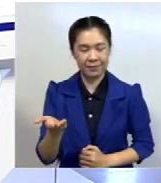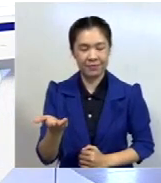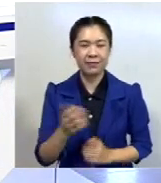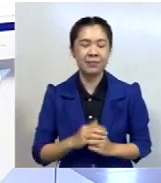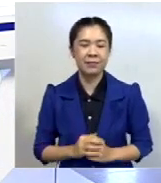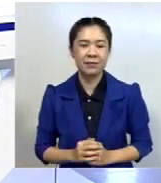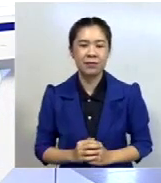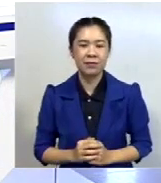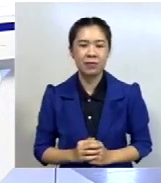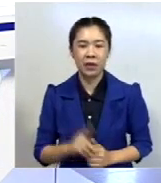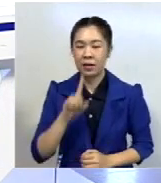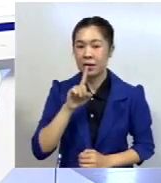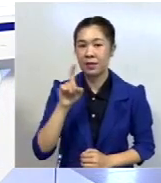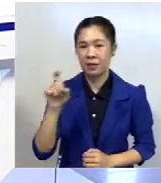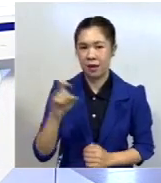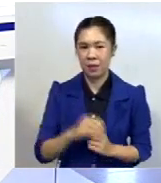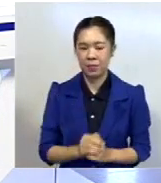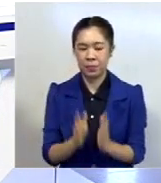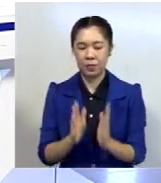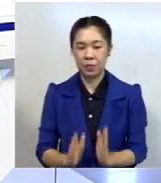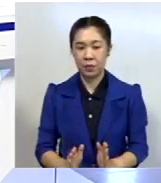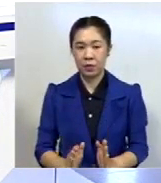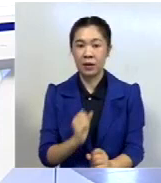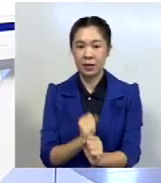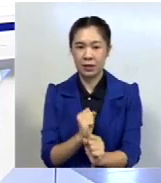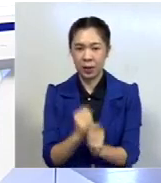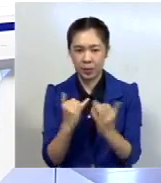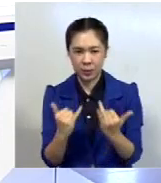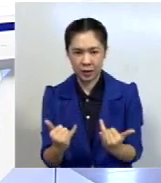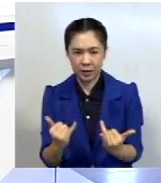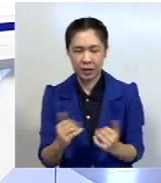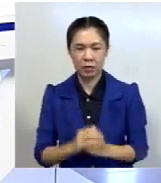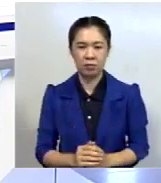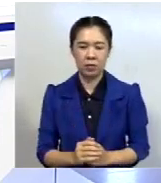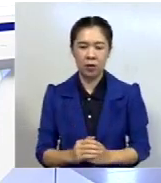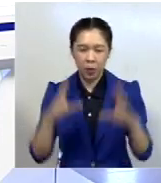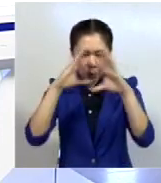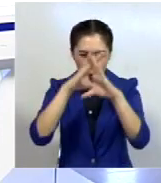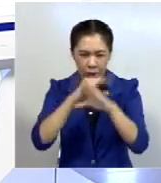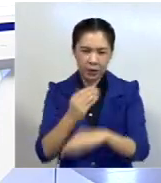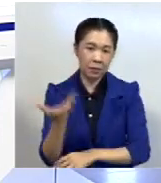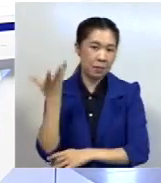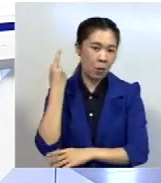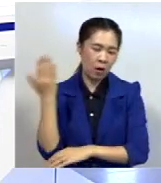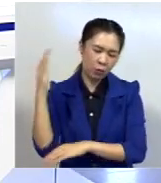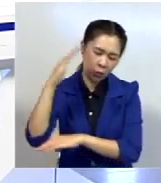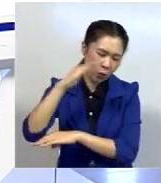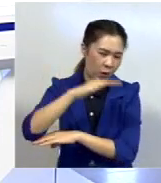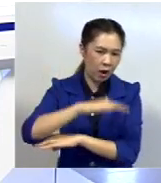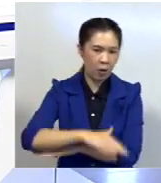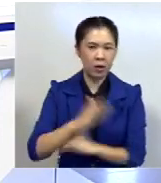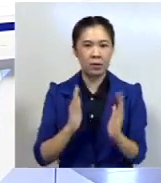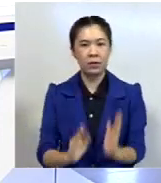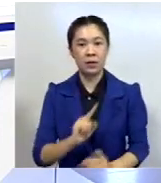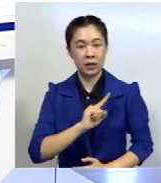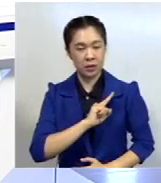ค่ะก่อนอื่นสอบถามก่อนถึงการปฏิบัติการครั้งนี้ค่ะเพราะว่าทราบว่าตลอดทั้งคืนตั้งแต่เมื่อวานนี้หลังเกิดเหตุเจ้าหน้า